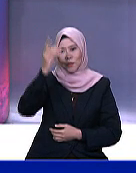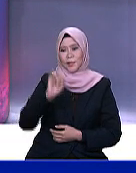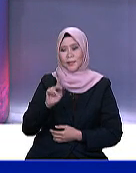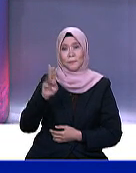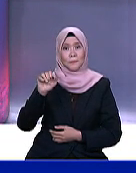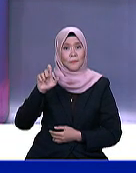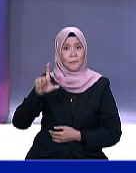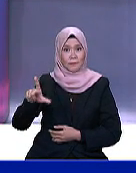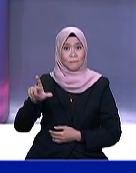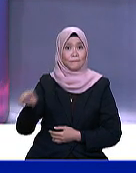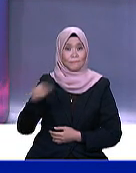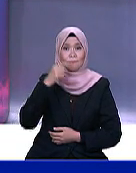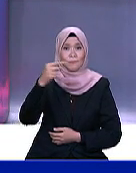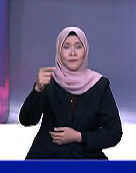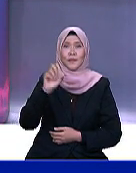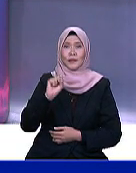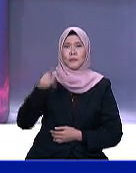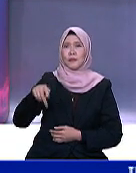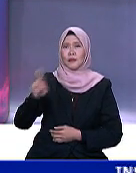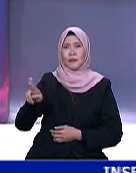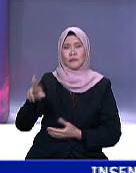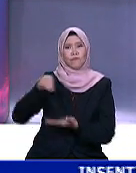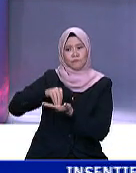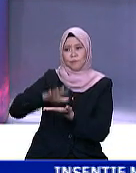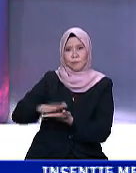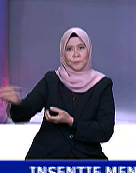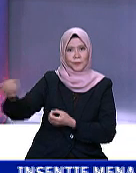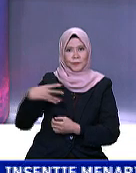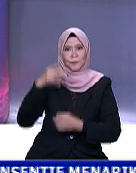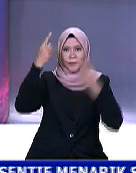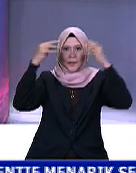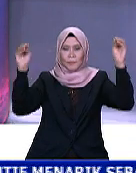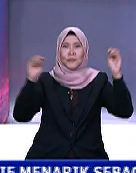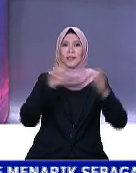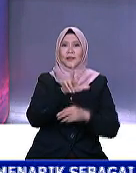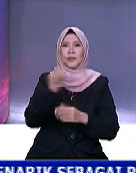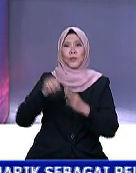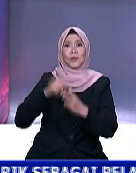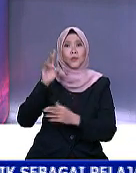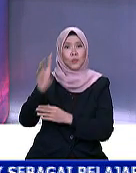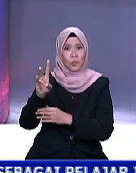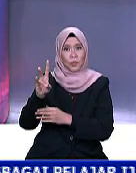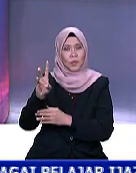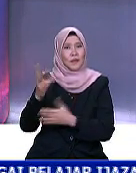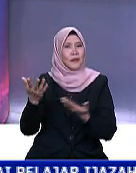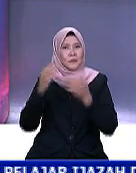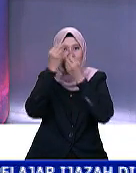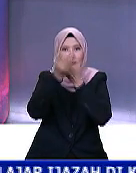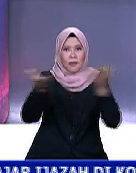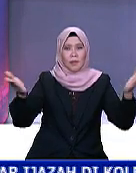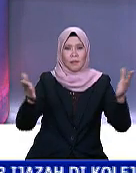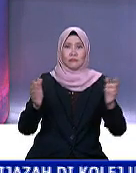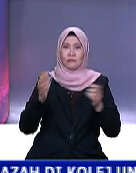allude Ishaq berkata SPR mengambil maklum kenyataan perdana menteri pada 31juli mengenai peristi